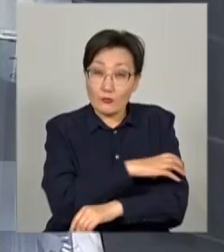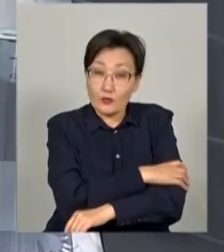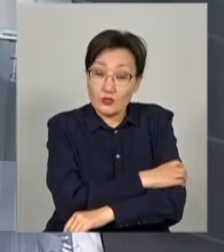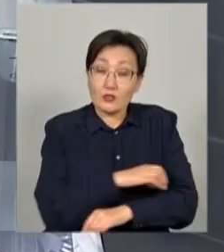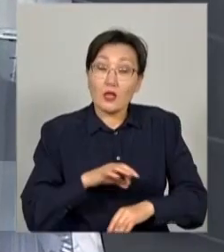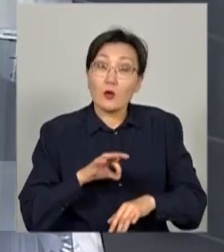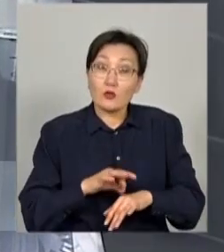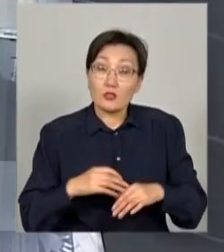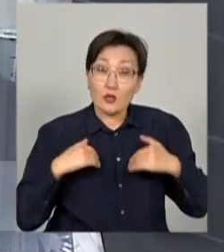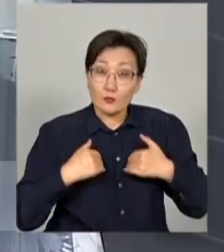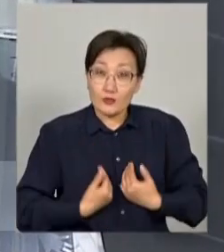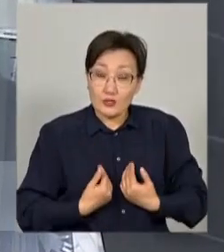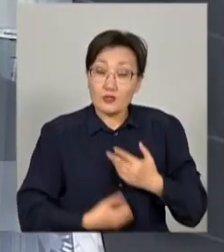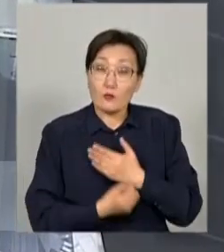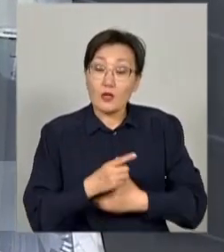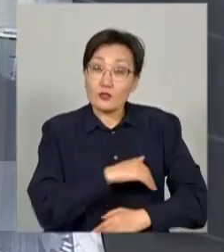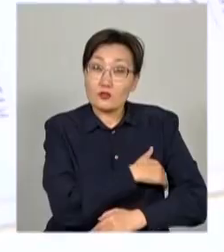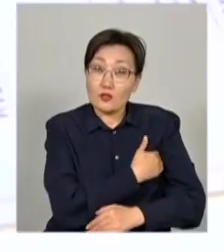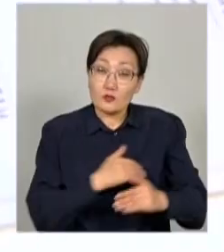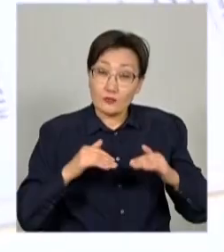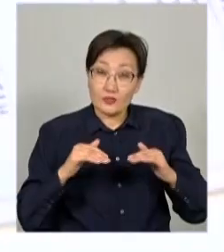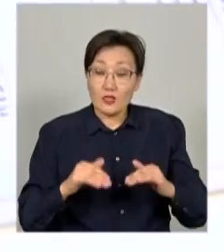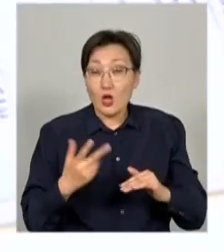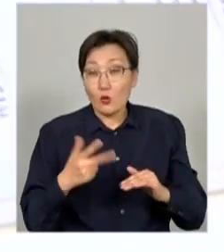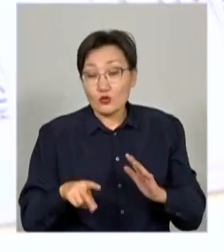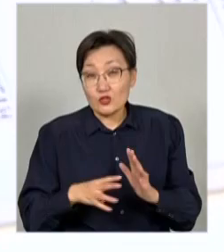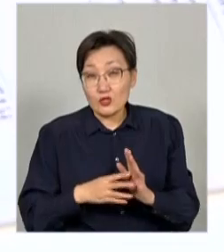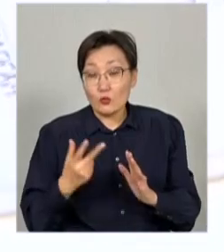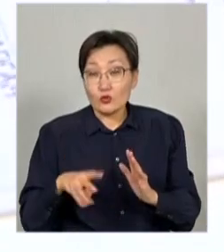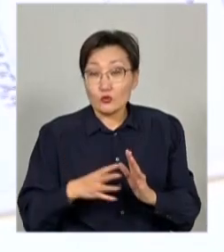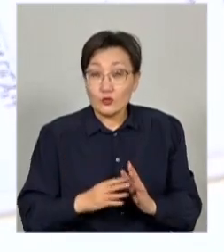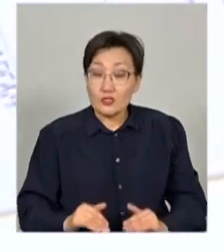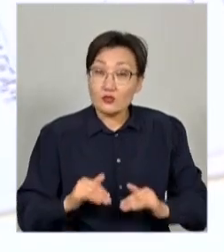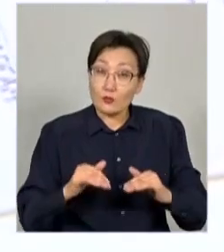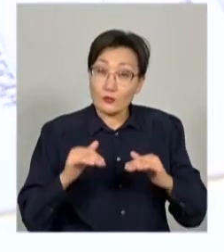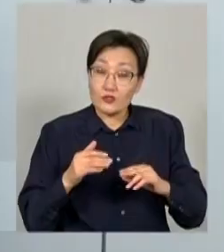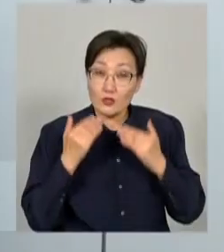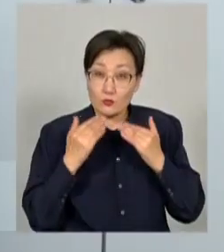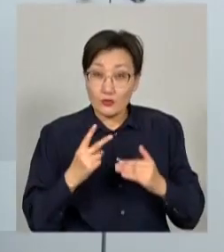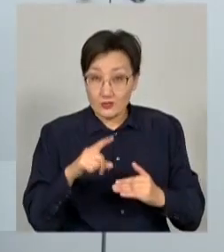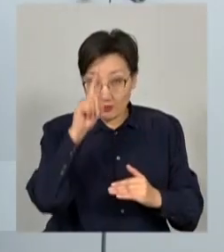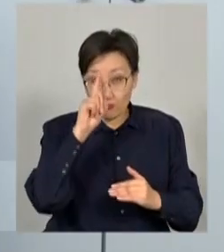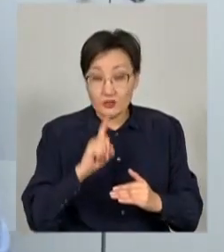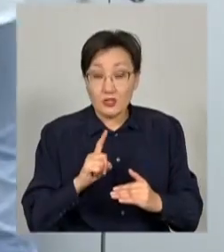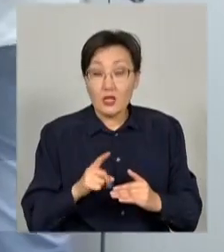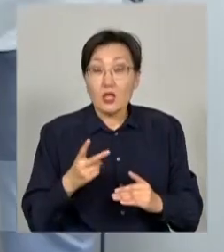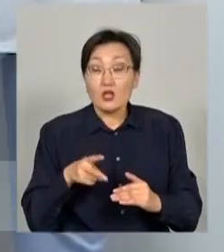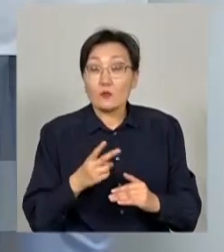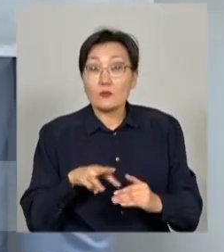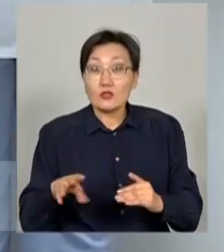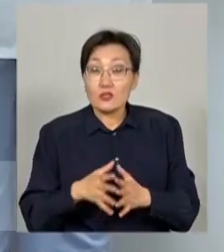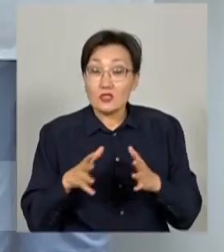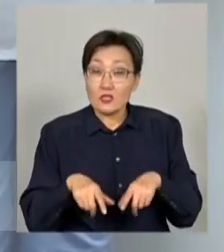жөтел пайда болып, дене температурасы 38-39 градусқа дейін көтеріледі екен. Соңғы 2 айда елімізде 2 миллионнан